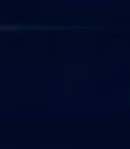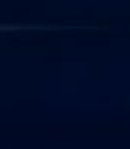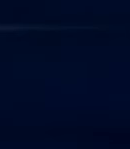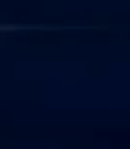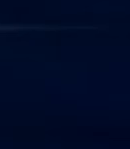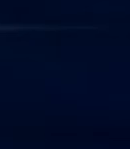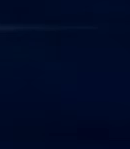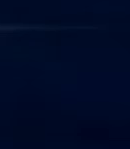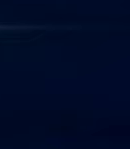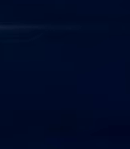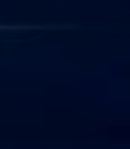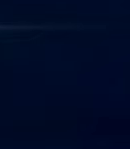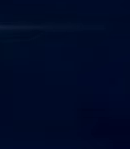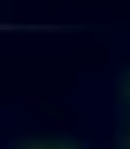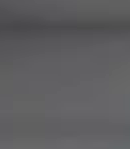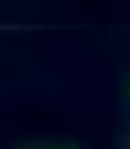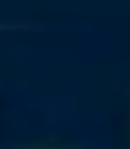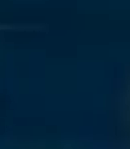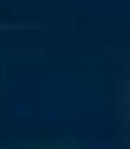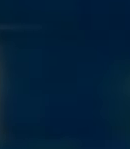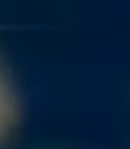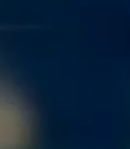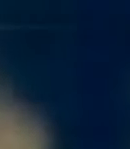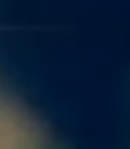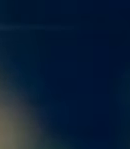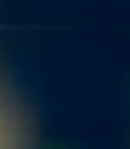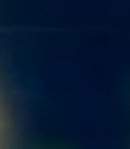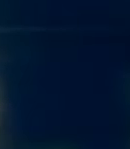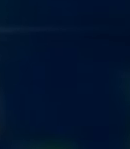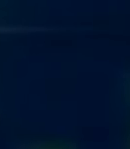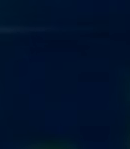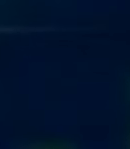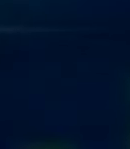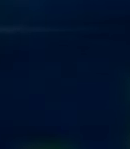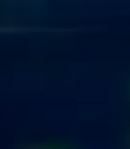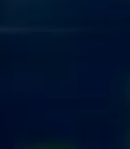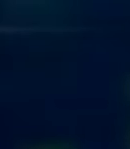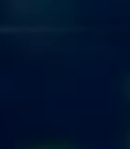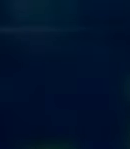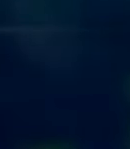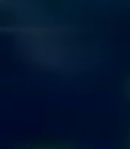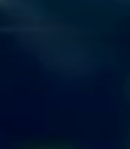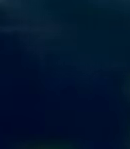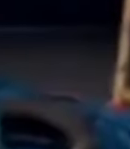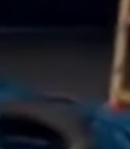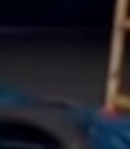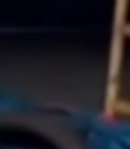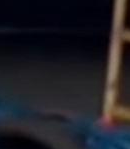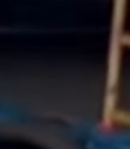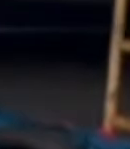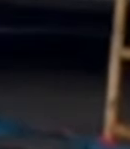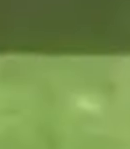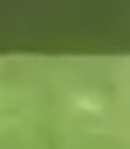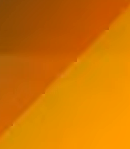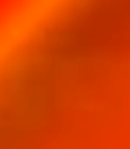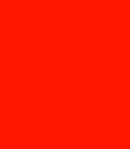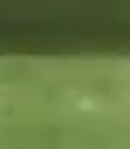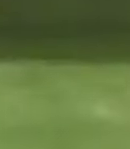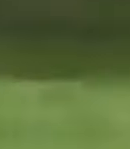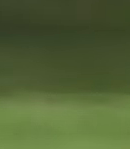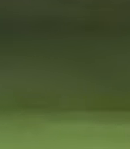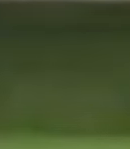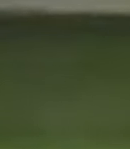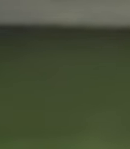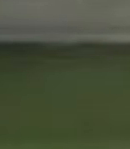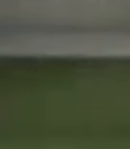ayungin shou pero ayon sa China humanda ang pilipinas kung patuloy na palalalain nito ang tensyon sa rehyon